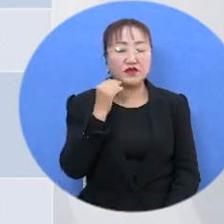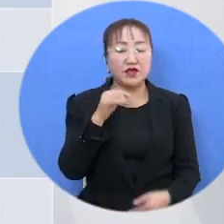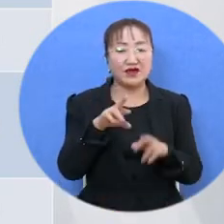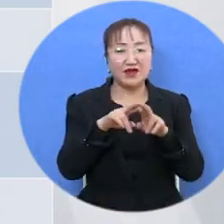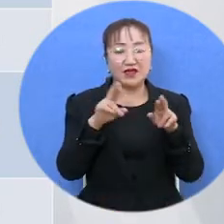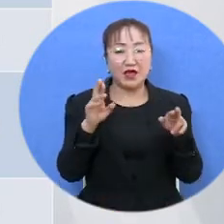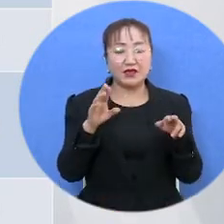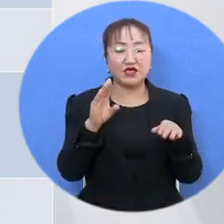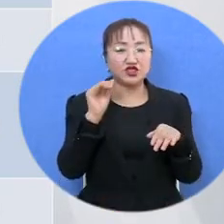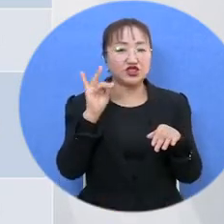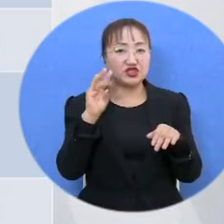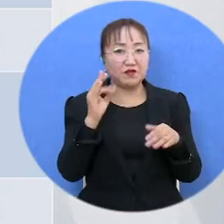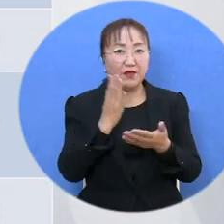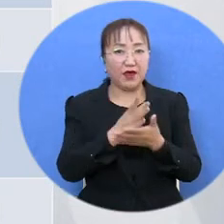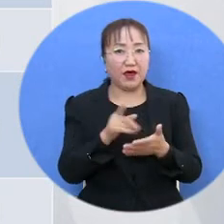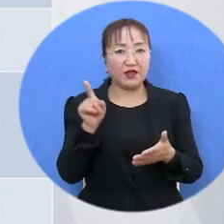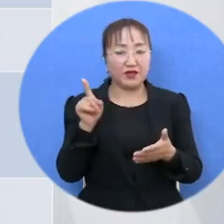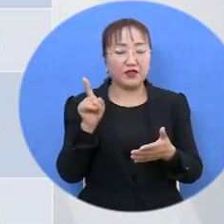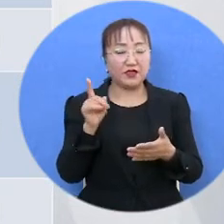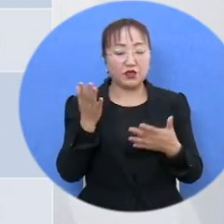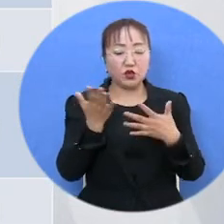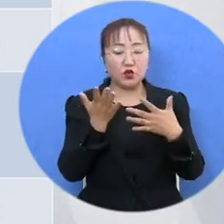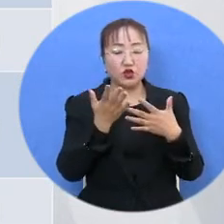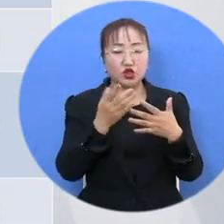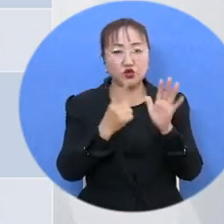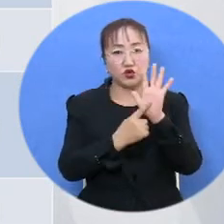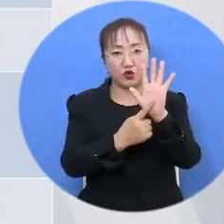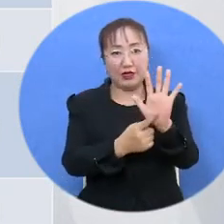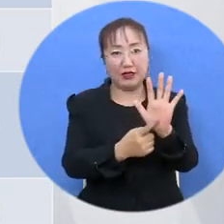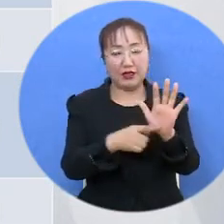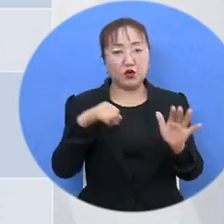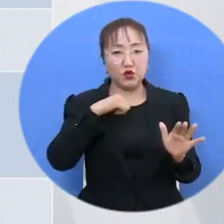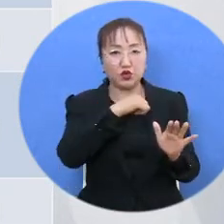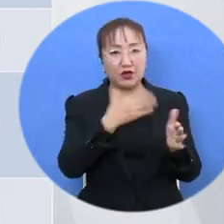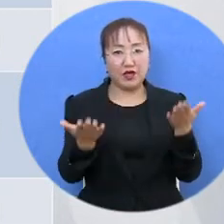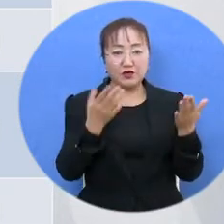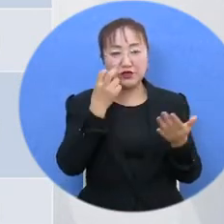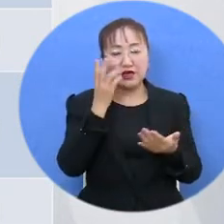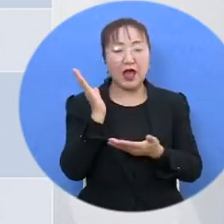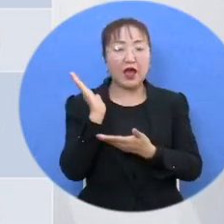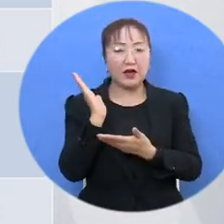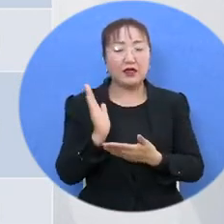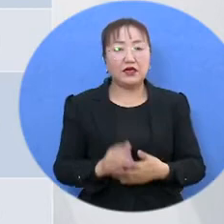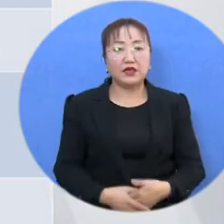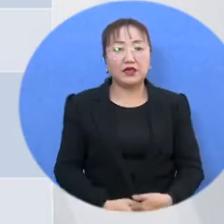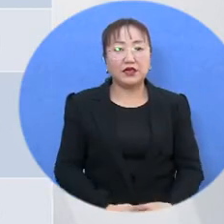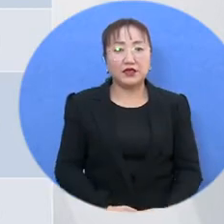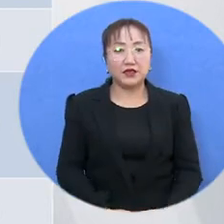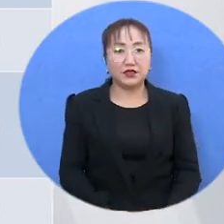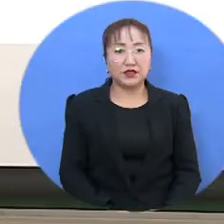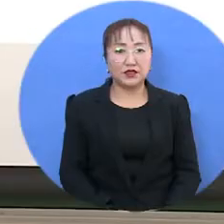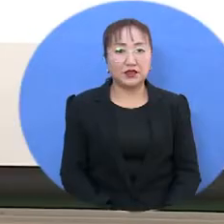44 кг байгаа бол дундаж үзүүлэлт нь 36 кг-ийн үзүүлэлттэй байна. Өөрийнхөө үзүүлэлтэд харьцуулж хараарай